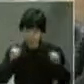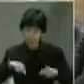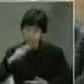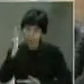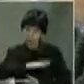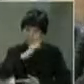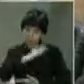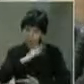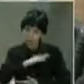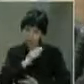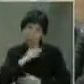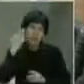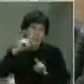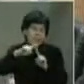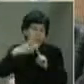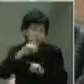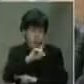ติชนเมื่อ20เมษายน